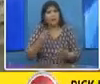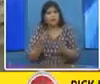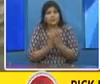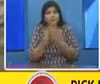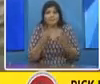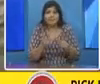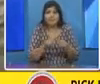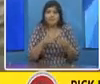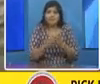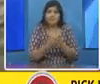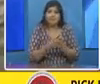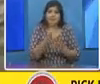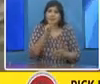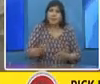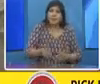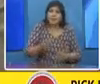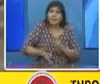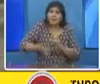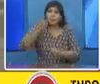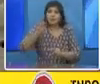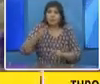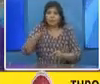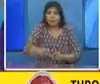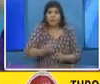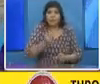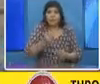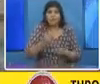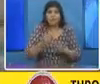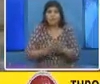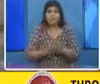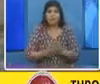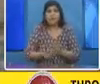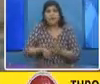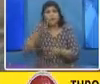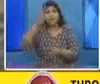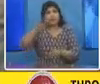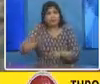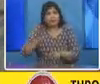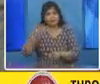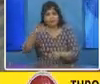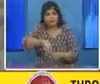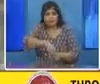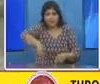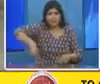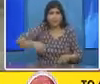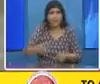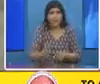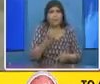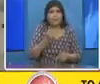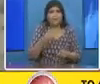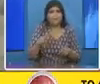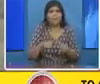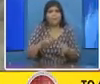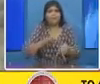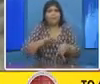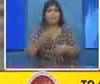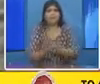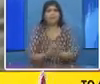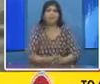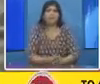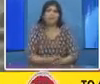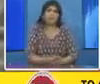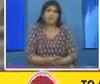तैयार। एक पत्थर हवा में उछालिए और जब तक वो पत्थर हवा में हो आपको जमीन पर रखे उठाने